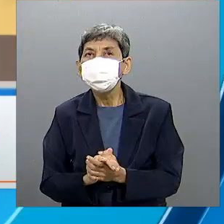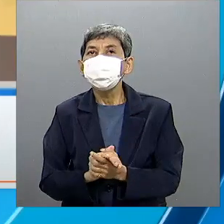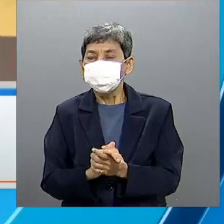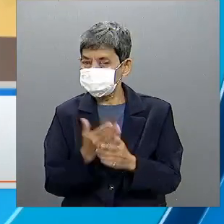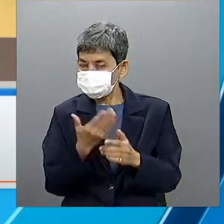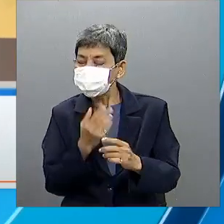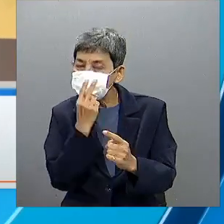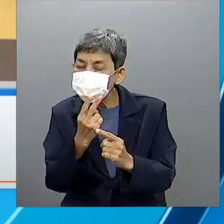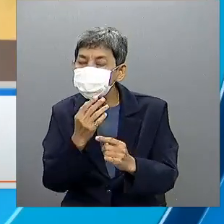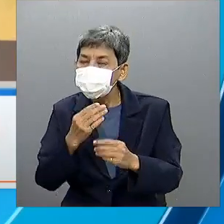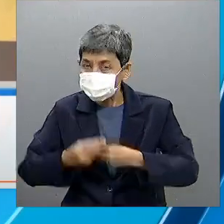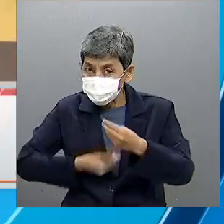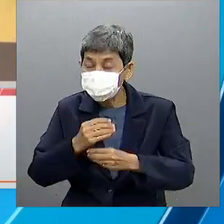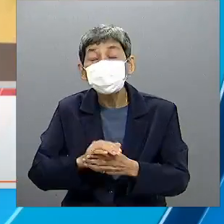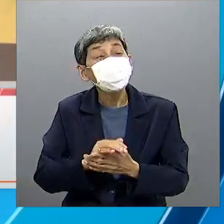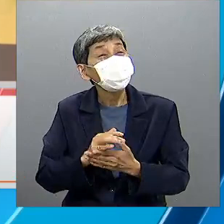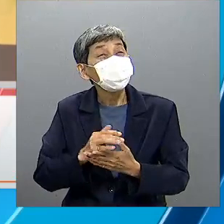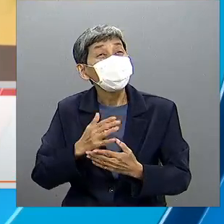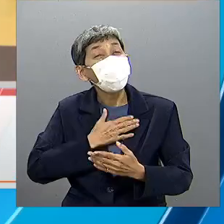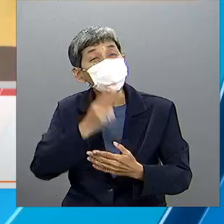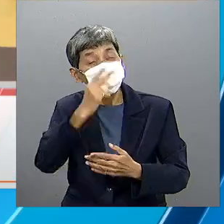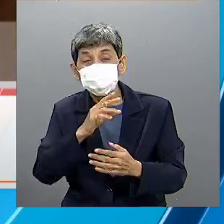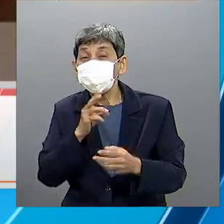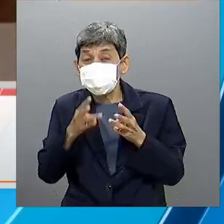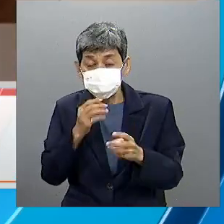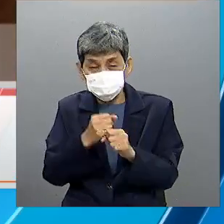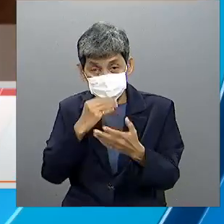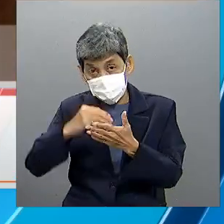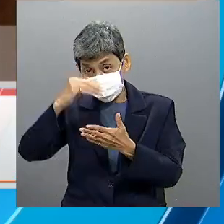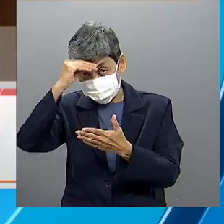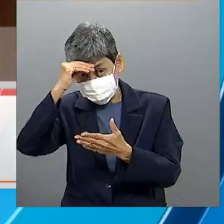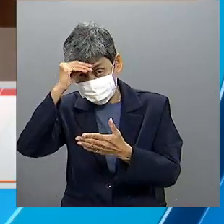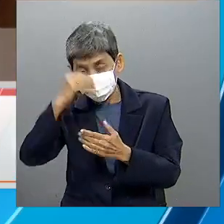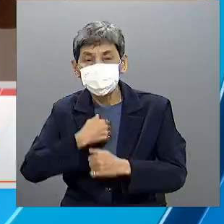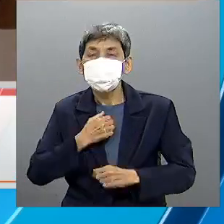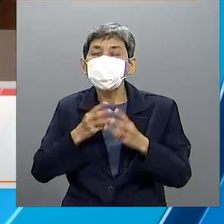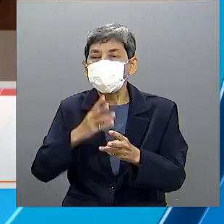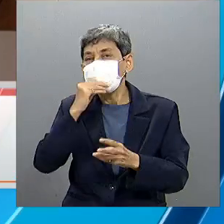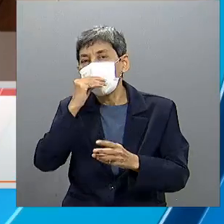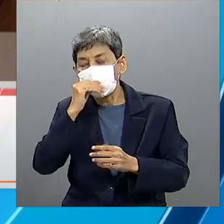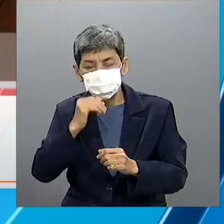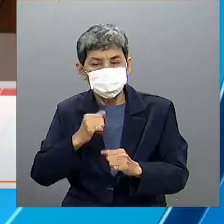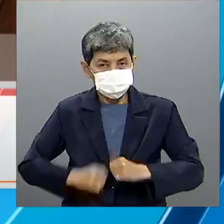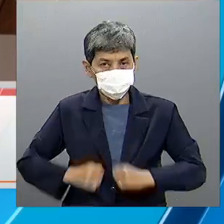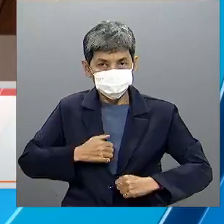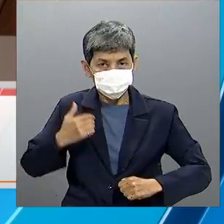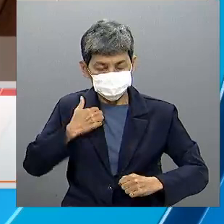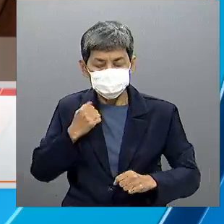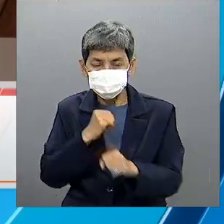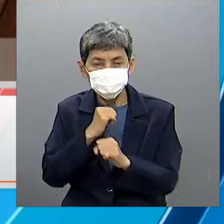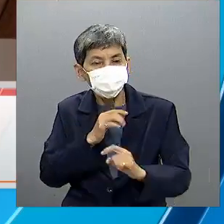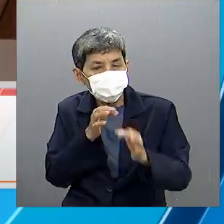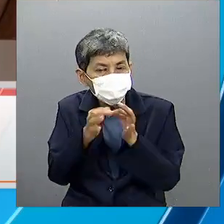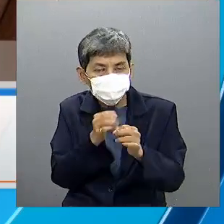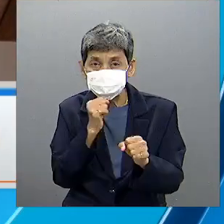ะปูมองว่าการเรียนเรื่องของ speaking and communication เนี่ยเยาวชนเขาจะสามารถนำไปต่อยอดโดยการ